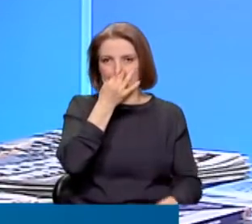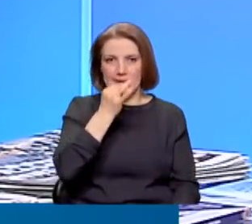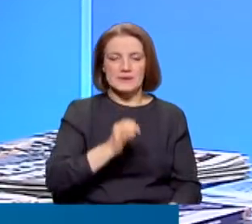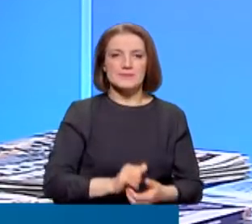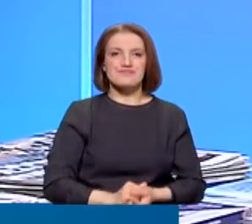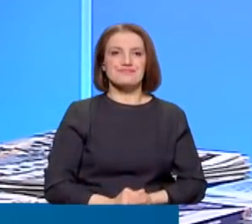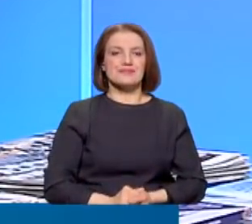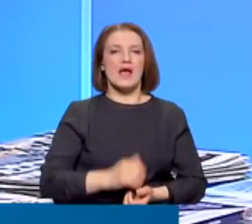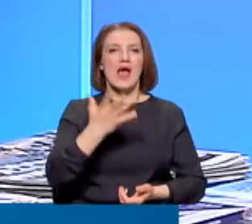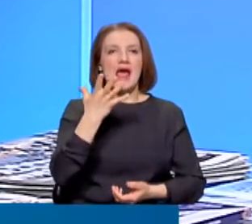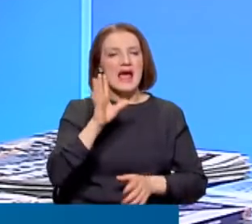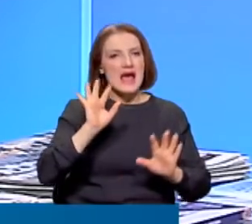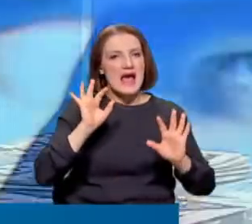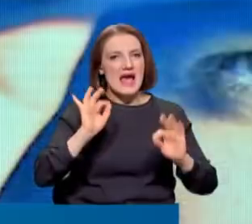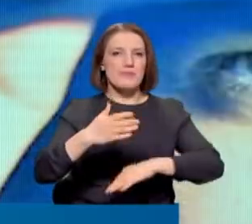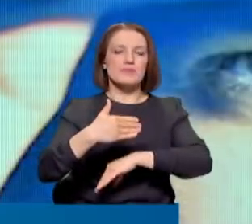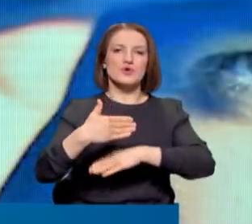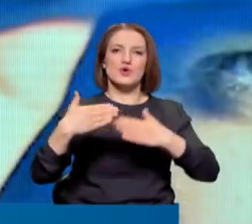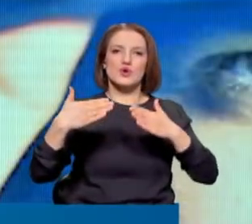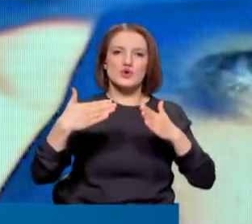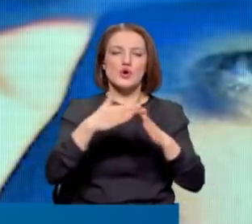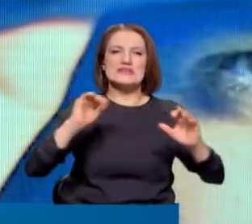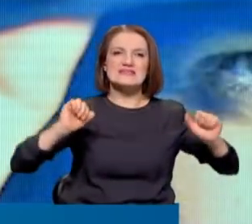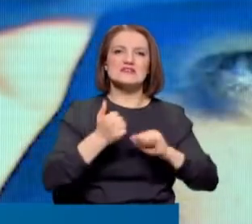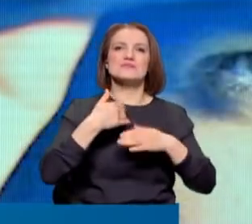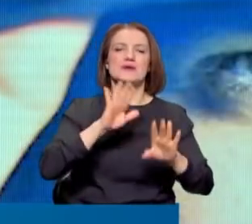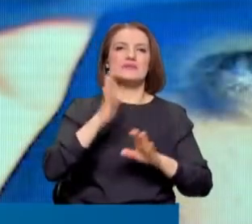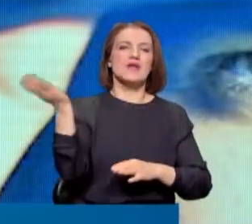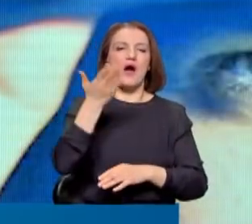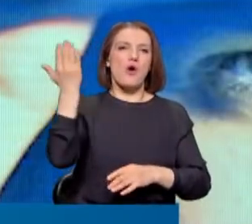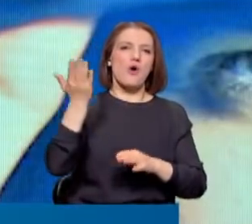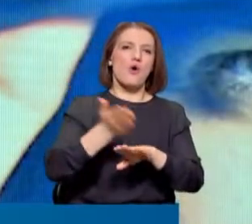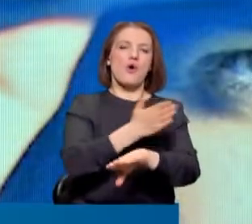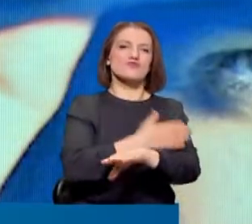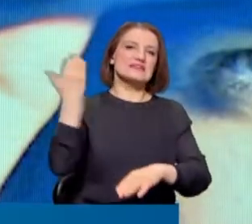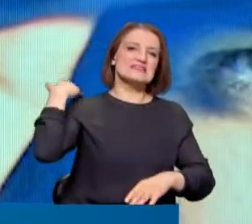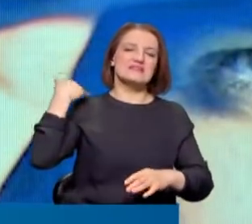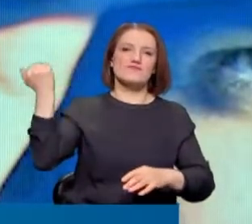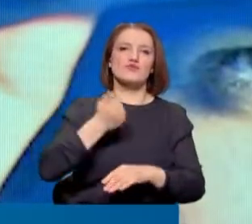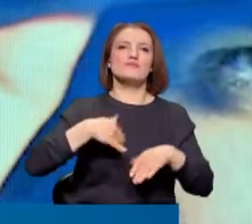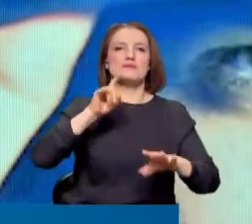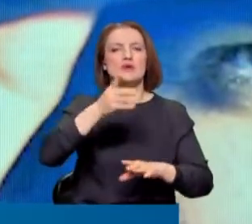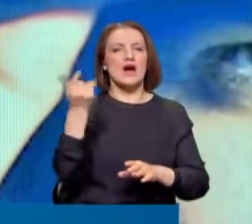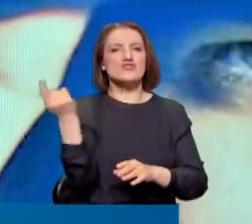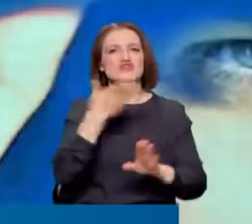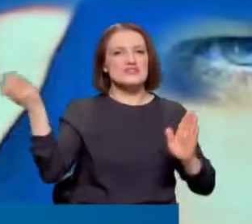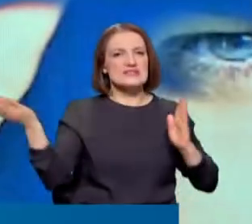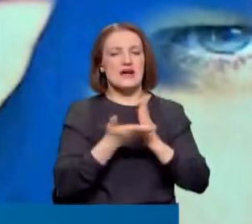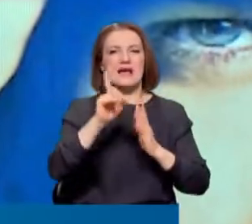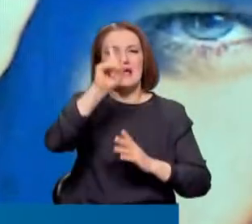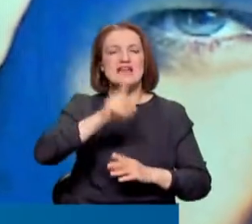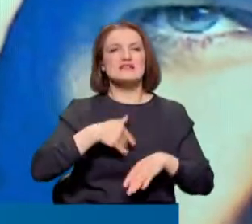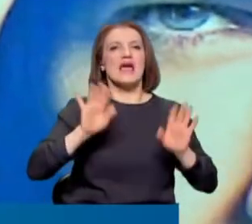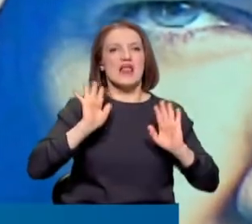Gazetesinden hep köşeye sıkıştırma bu daha önce de sanki sırtımızdan vurmadım Bu kaçıncı darbe ilk değil ki